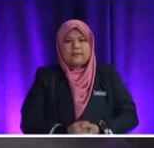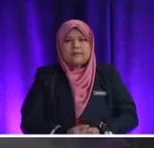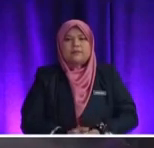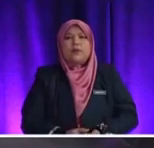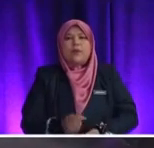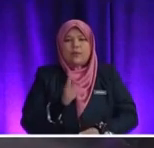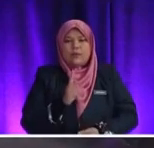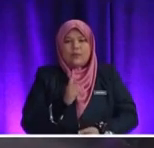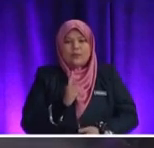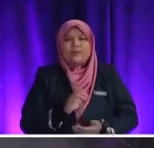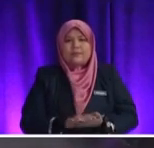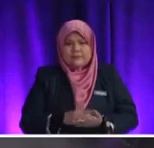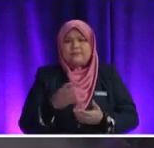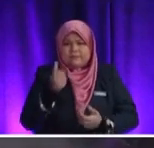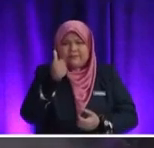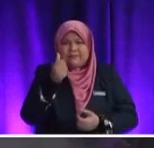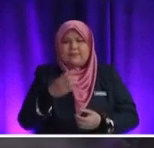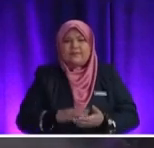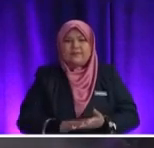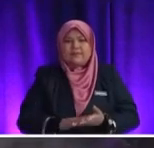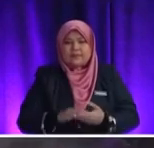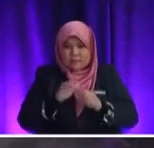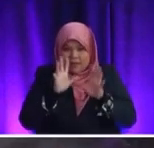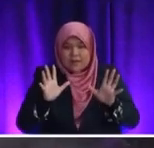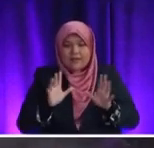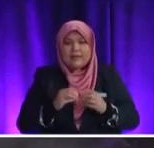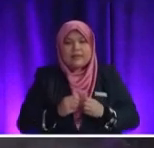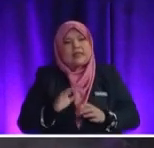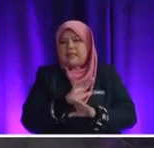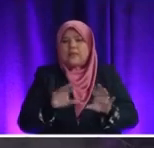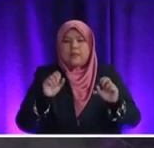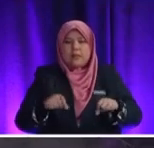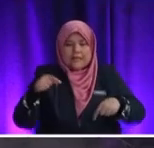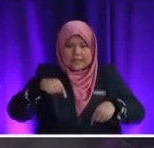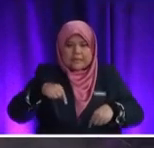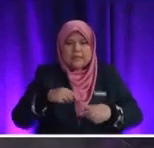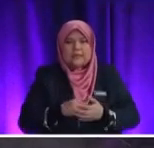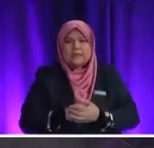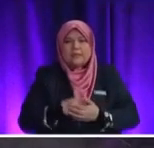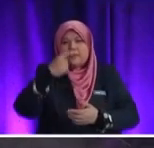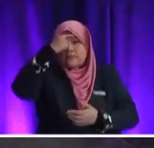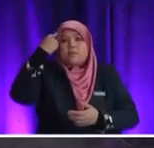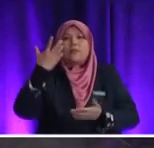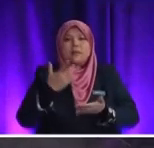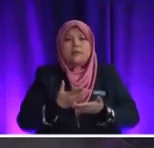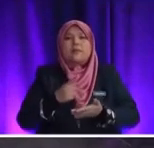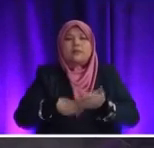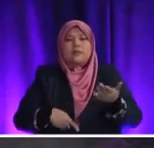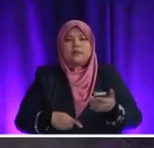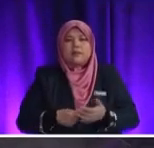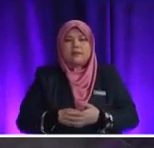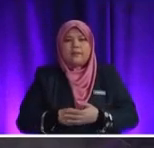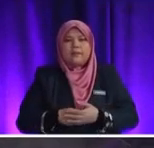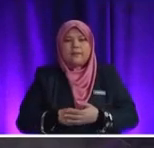Wow menawi juga ya SMS tadi uh Yason tapi kita terlibat disinilah sebab-sebab acuan Oke saya